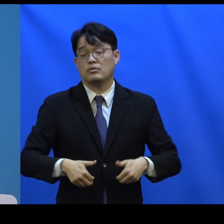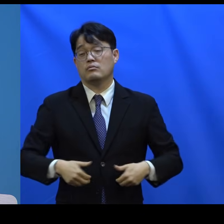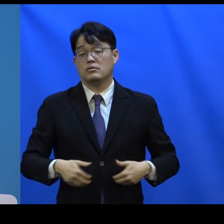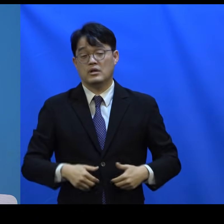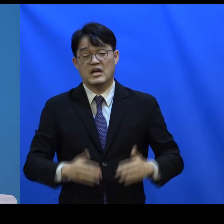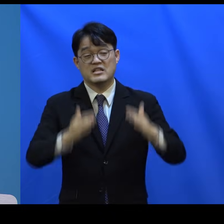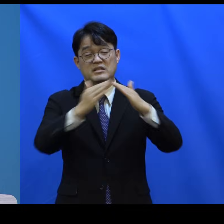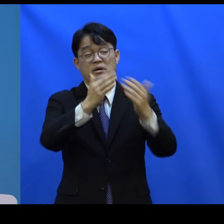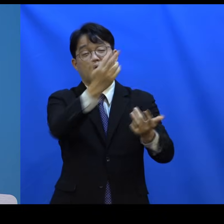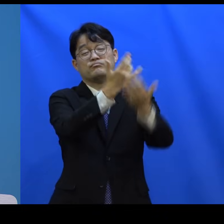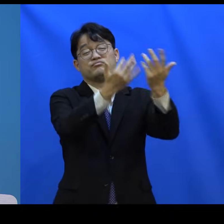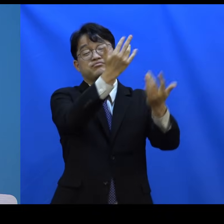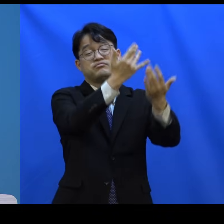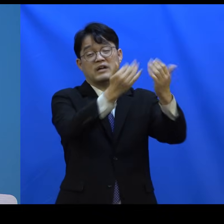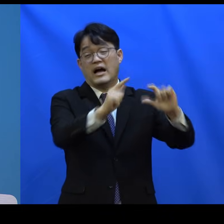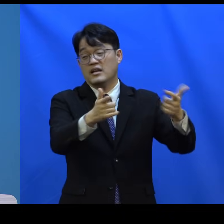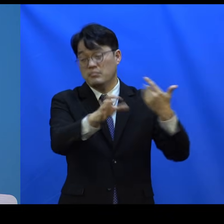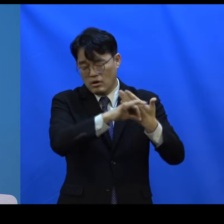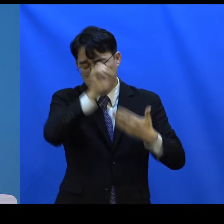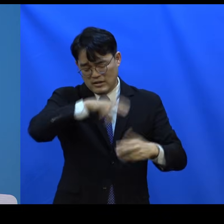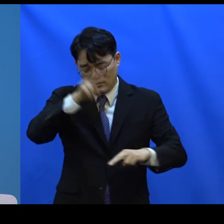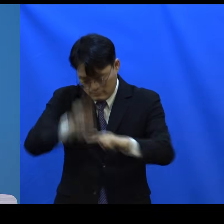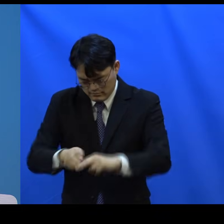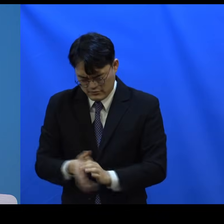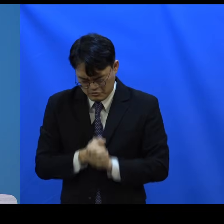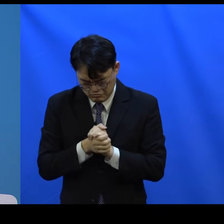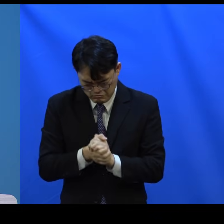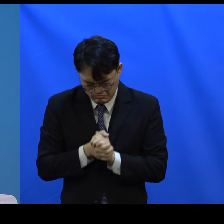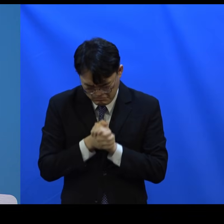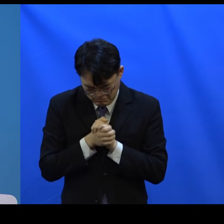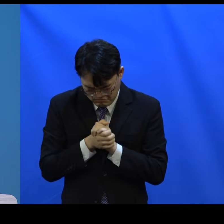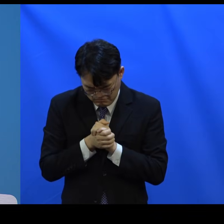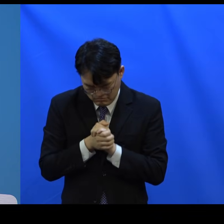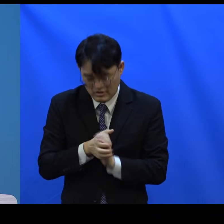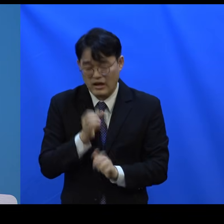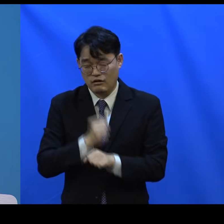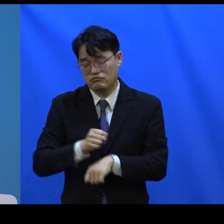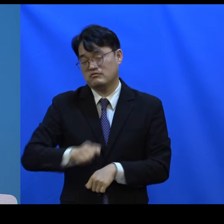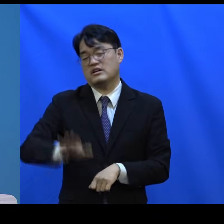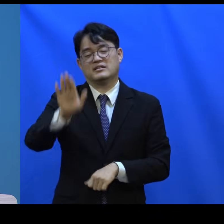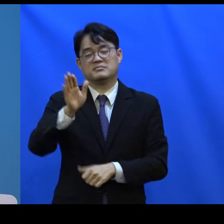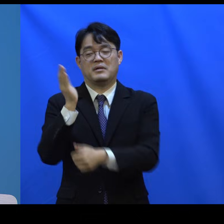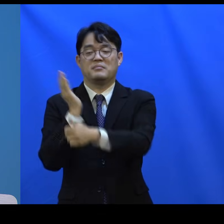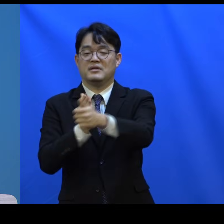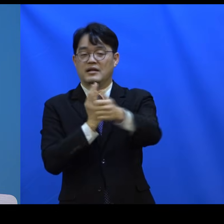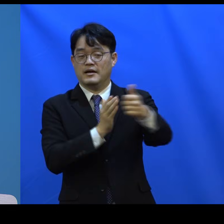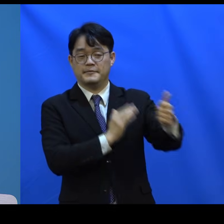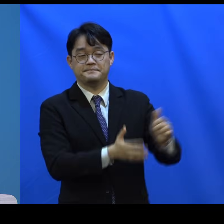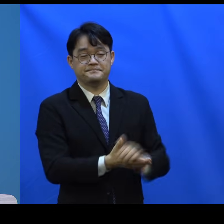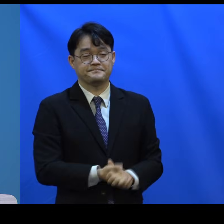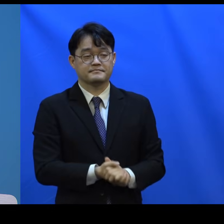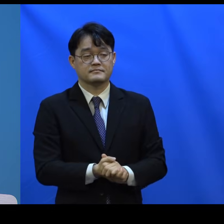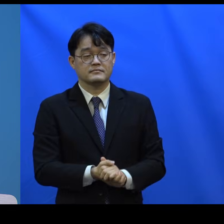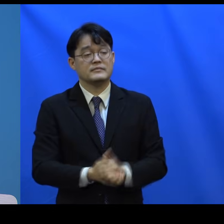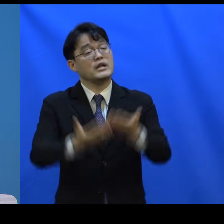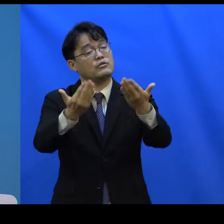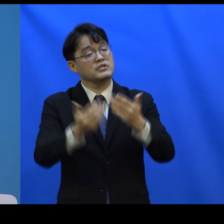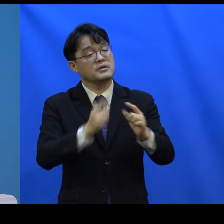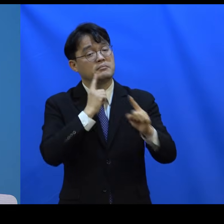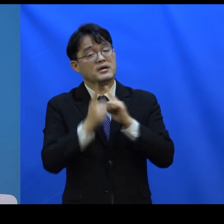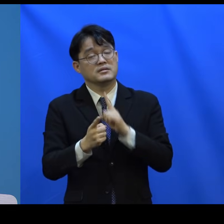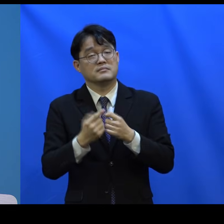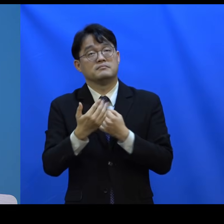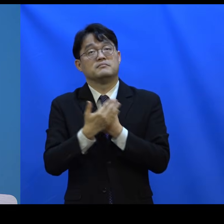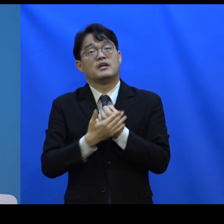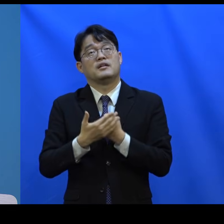불났습니까? 그냥 좀 잠시 앉아 있는 거예요. 앉아 있는 거. 주신 말씀도 좀 약간 좀